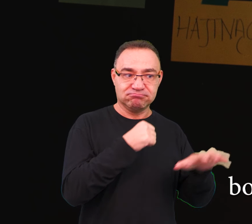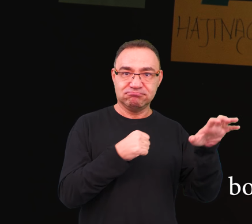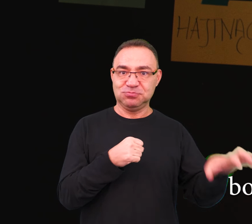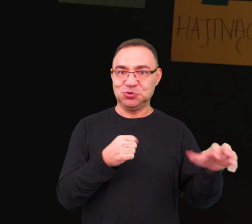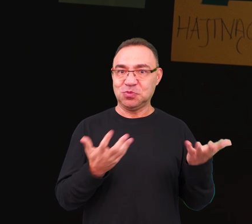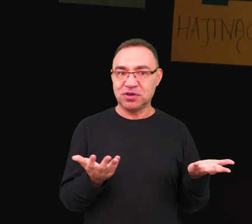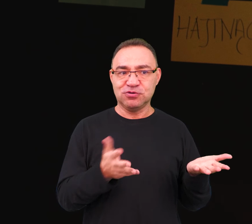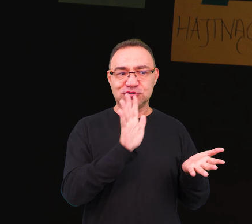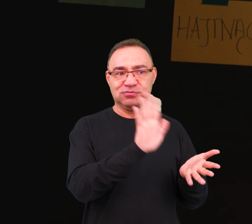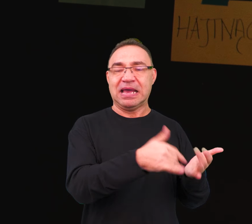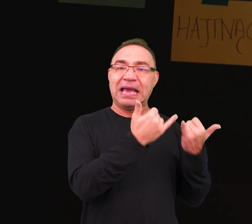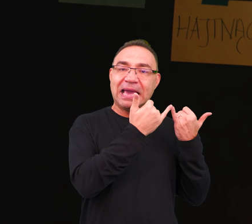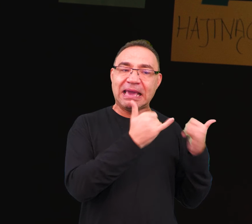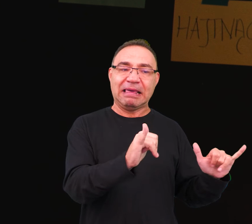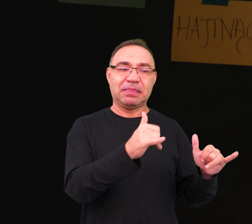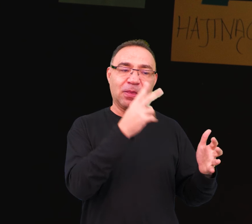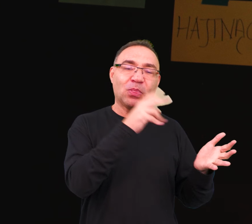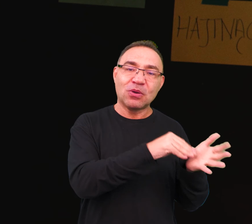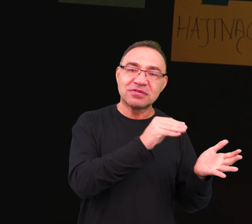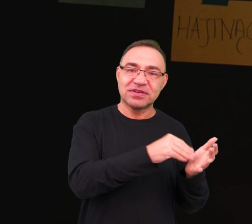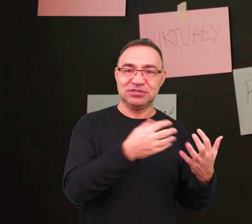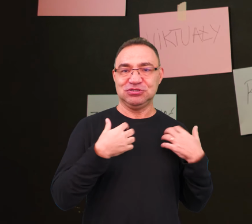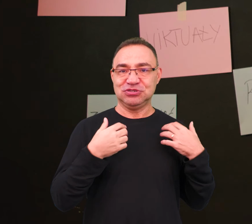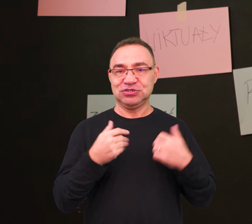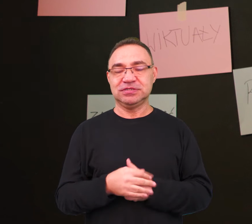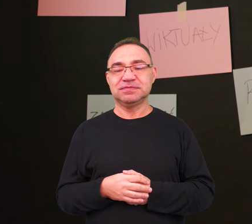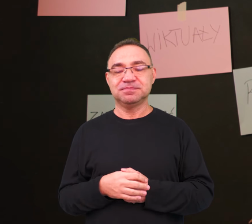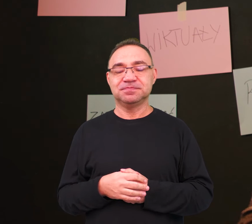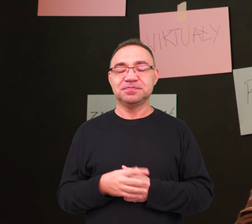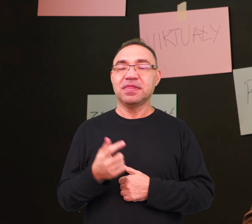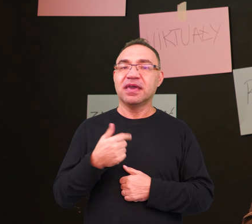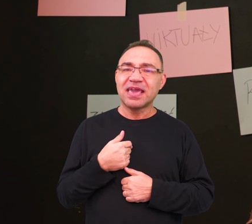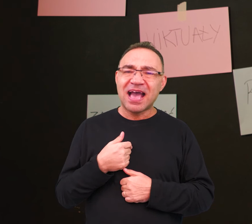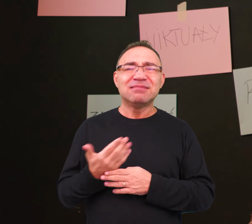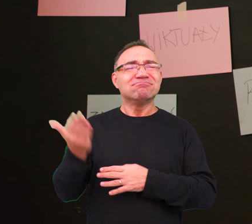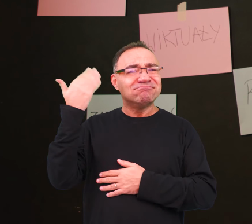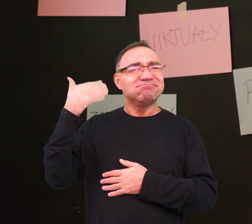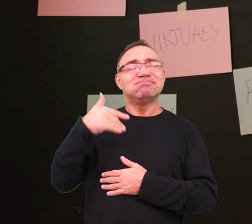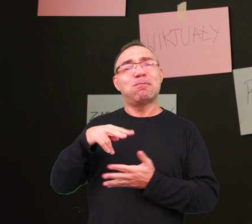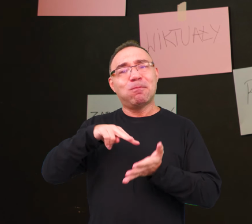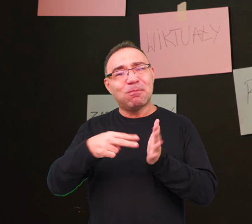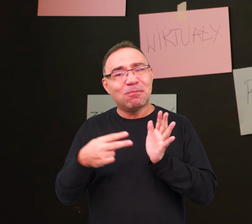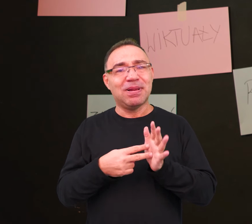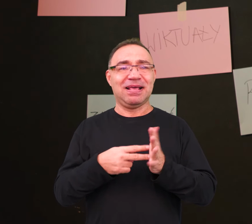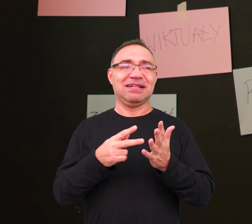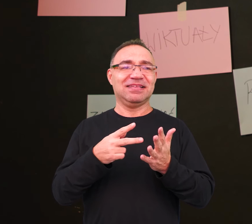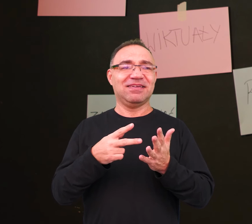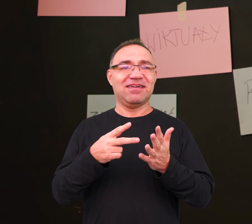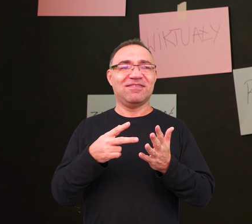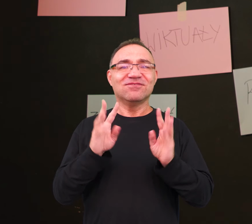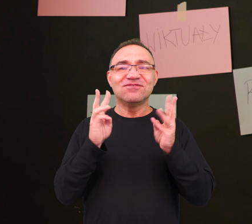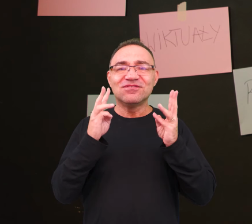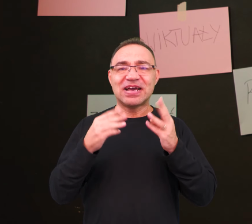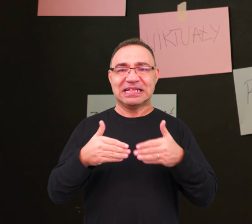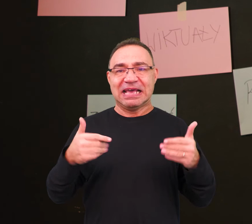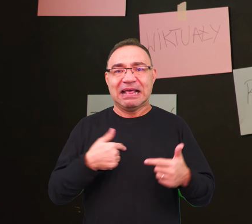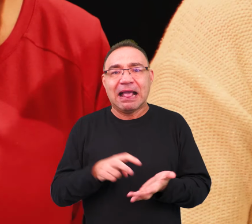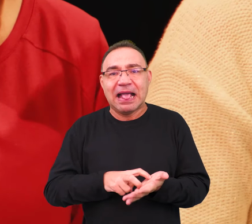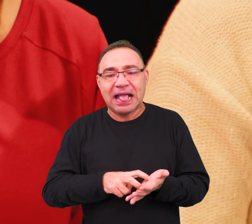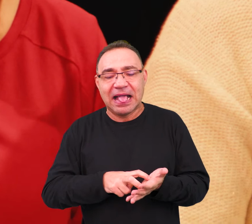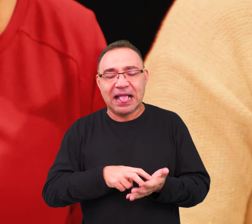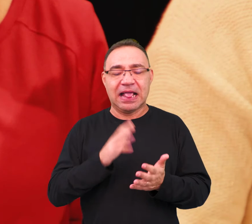osoby starsze, które mają zupełnie inny bagaż doświadczeń. Chciałam już wcześniej na jakieś zajęcia teatralne, ale się